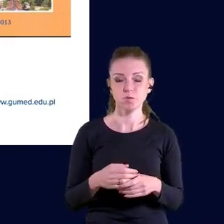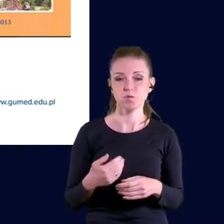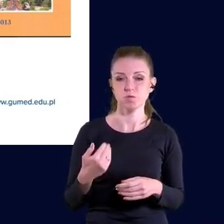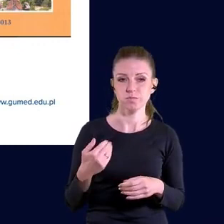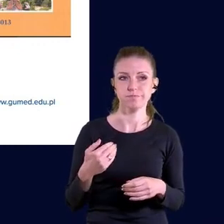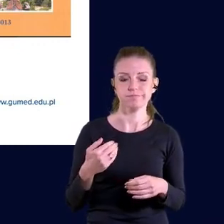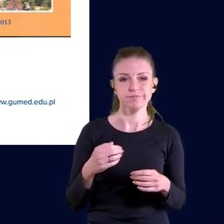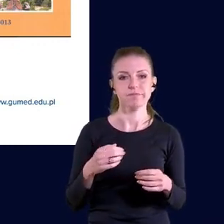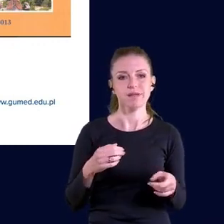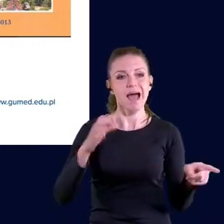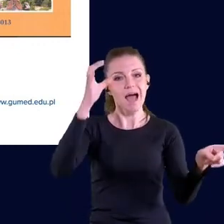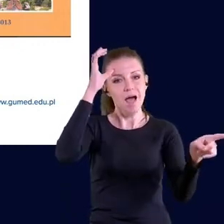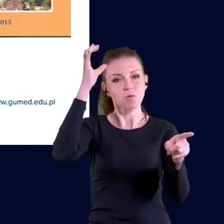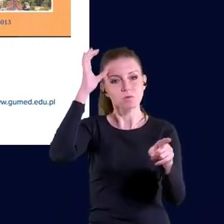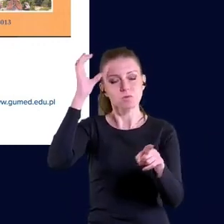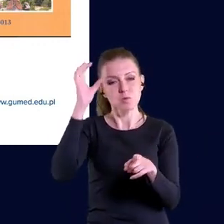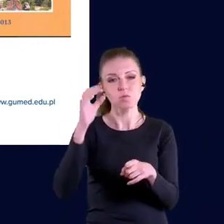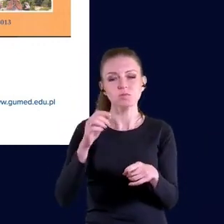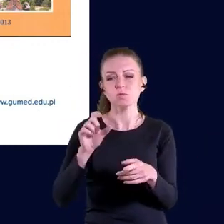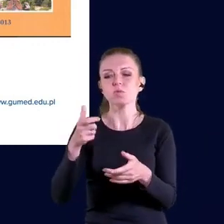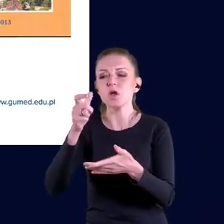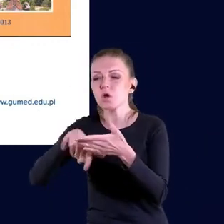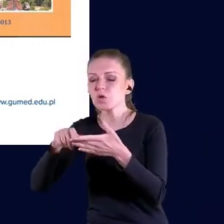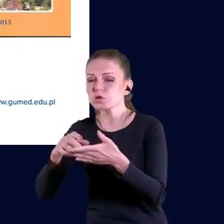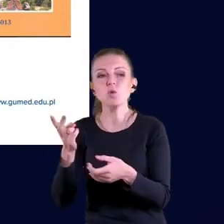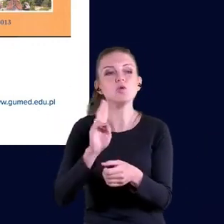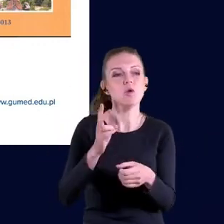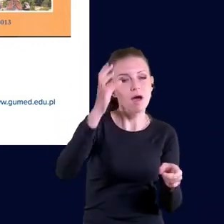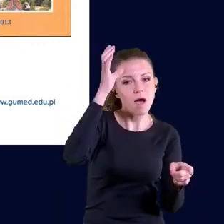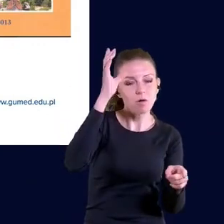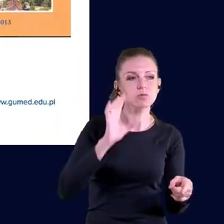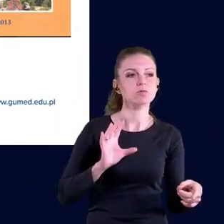dotarcie do autorów rozdziału w monografii i